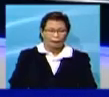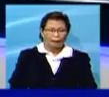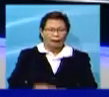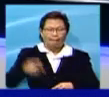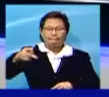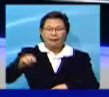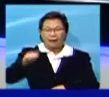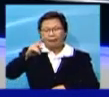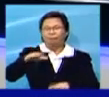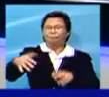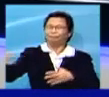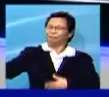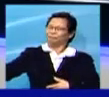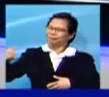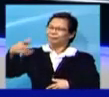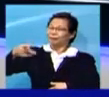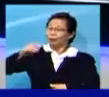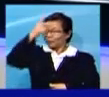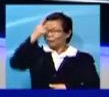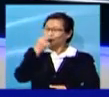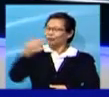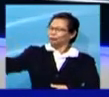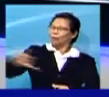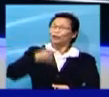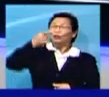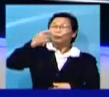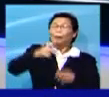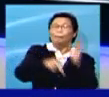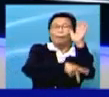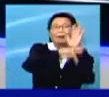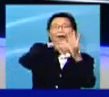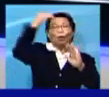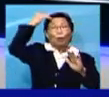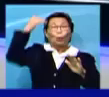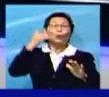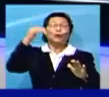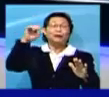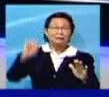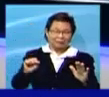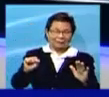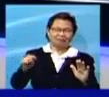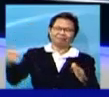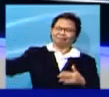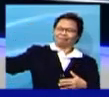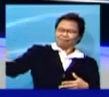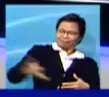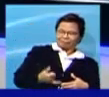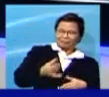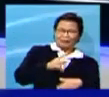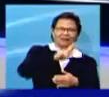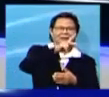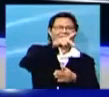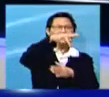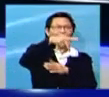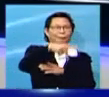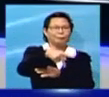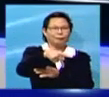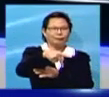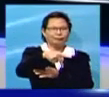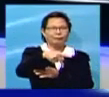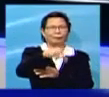Perdana Menteri menerima kunjungan hormat daripada Speaker Parlimen Korea Selatan Chung Sai-kyun di Pusat Konvensyen Kuala